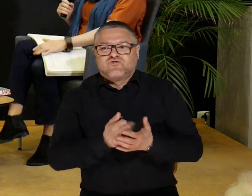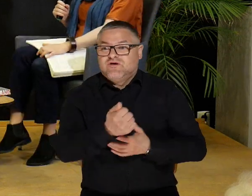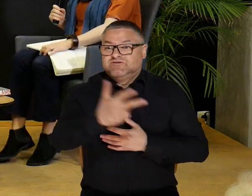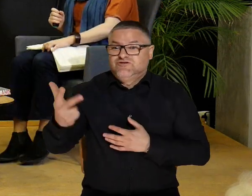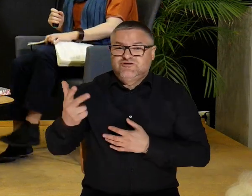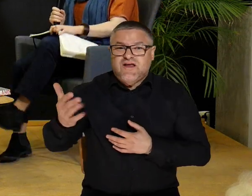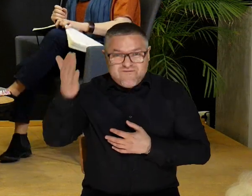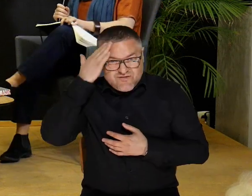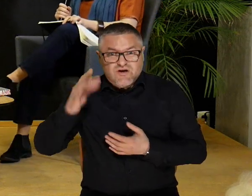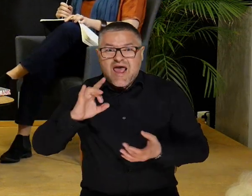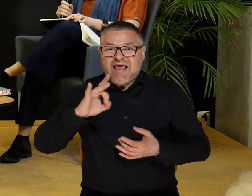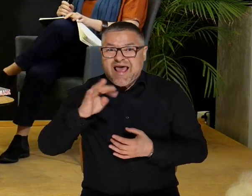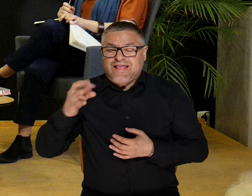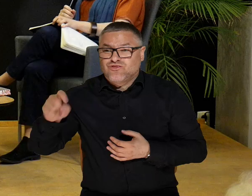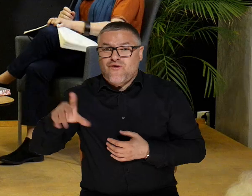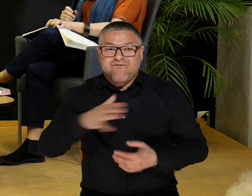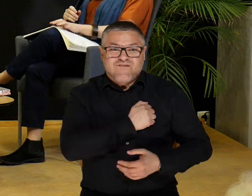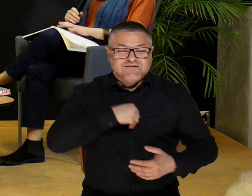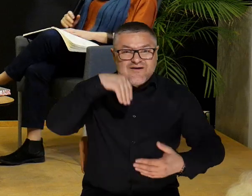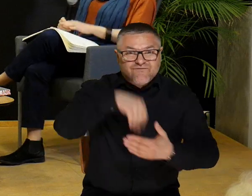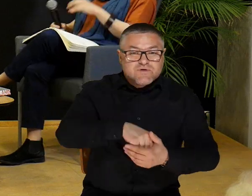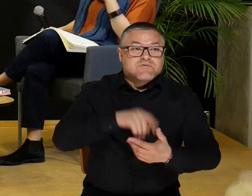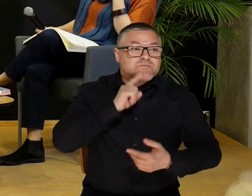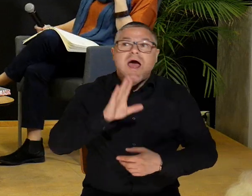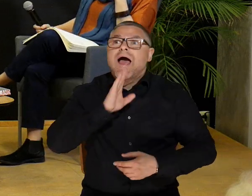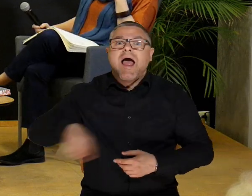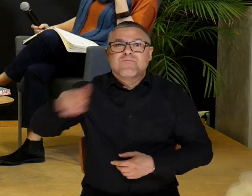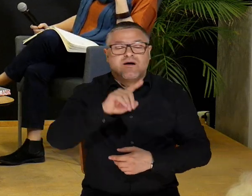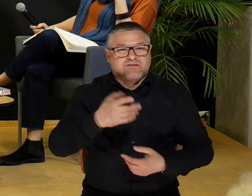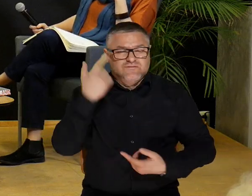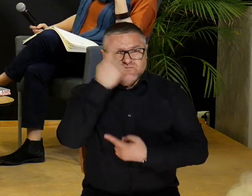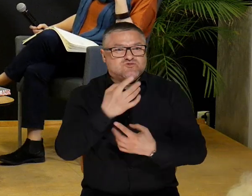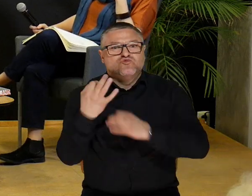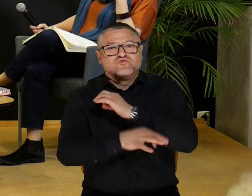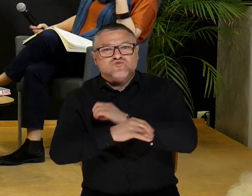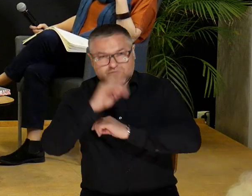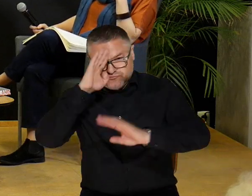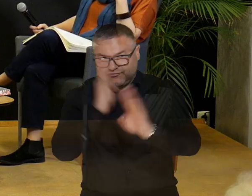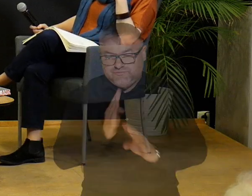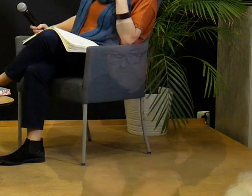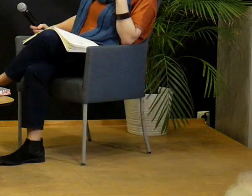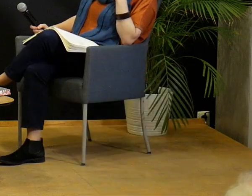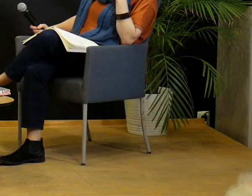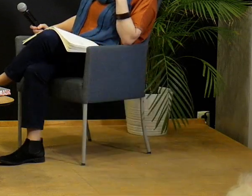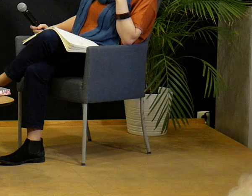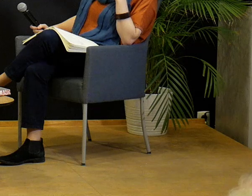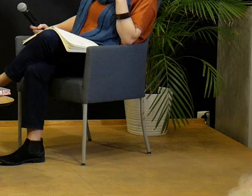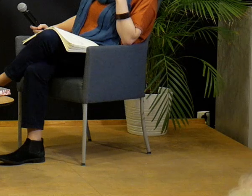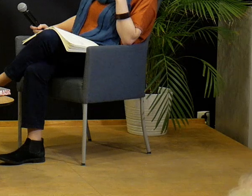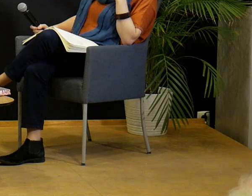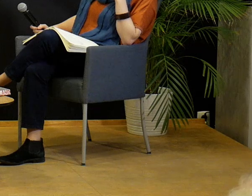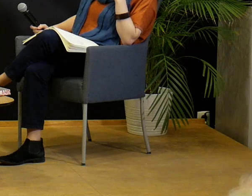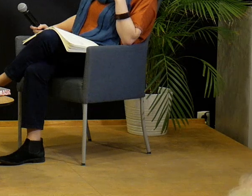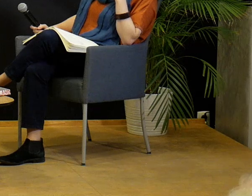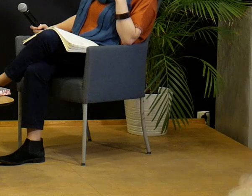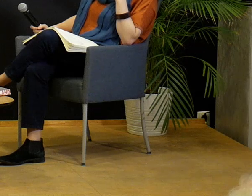powstaniu w getcie, co świadczy, że to po prostu jest w ogóle straszna ignorancja amerykańskich absolwentów uczelni, niestety. Wiesz, ja,